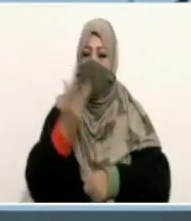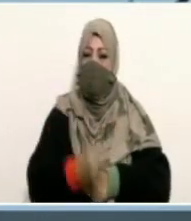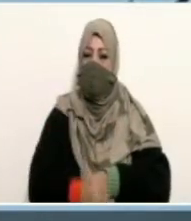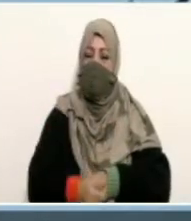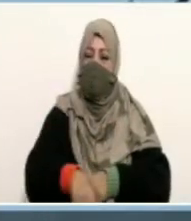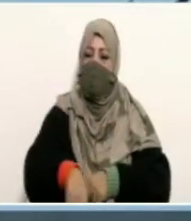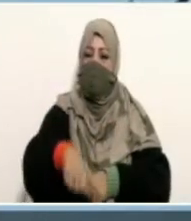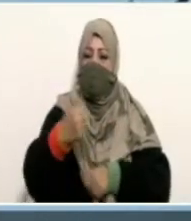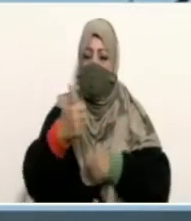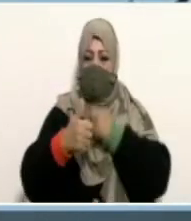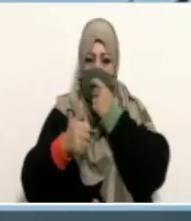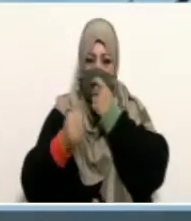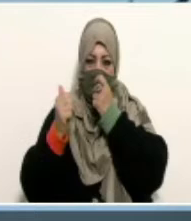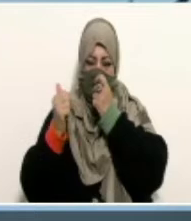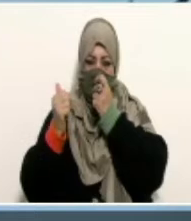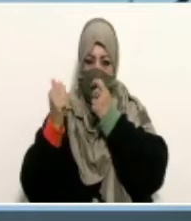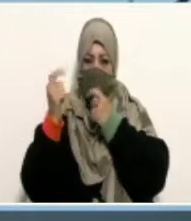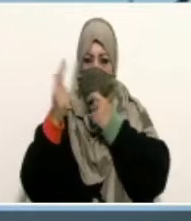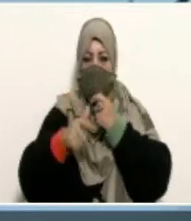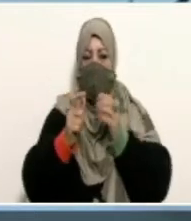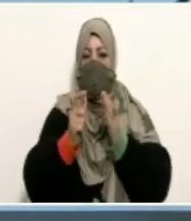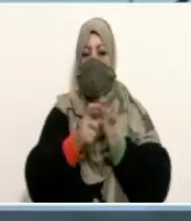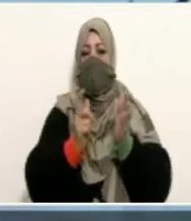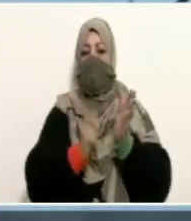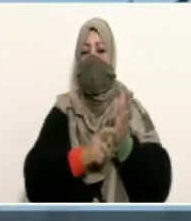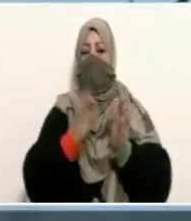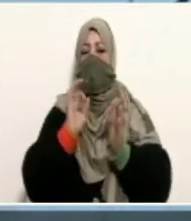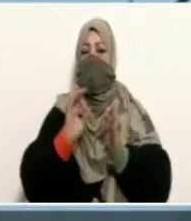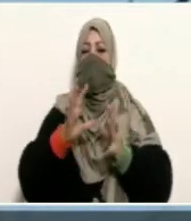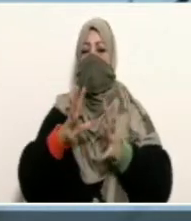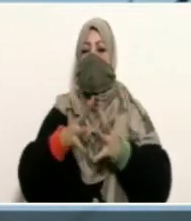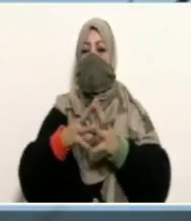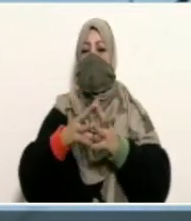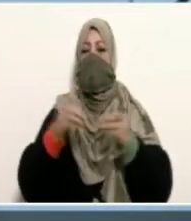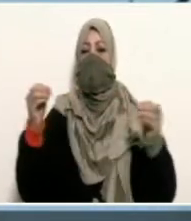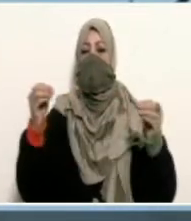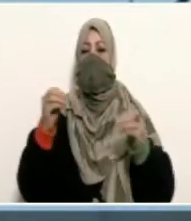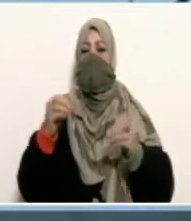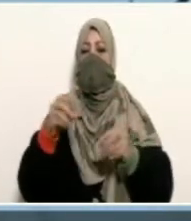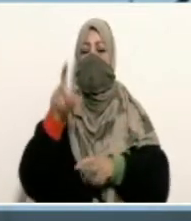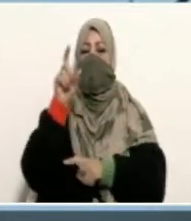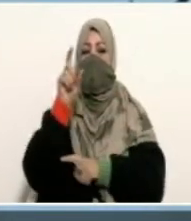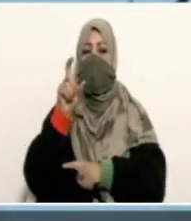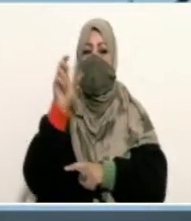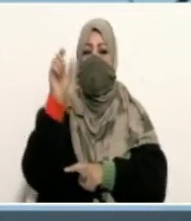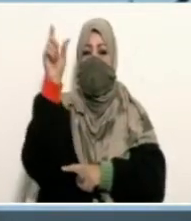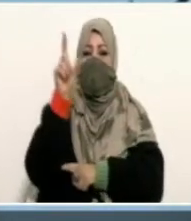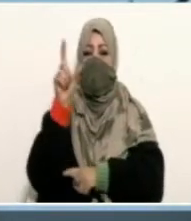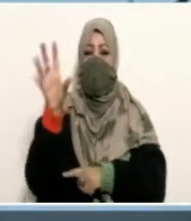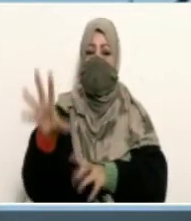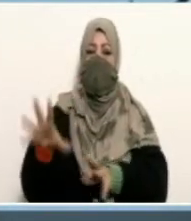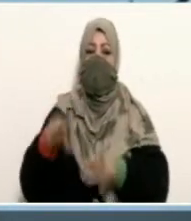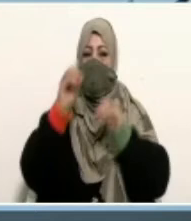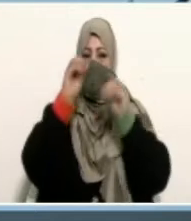أنه إذا انقرضوا رجع إلى الحبس إلى المسجد، هذا الحبس إلى المسجد الفلاني أو الجهة الفلانية الخيرية.